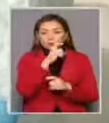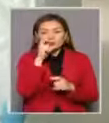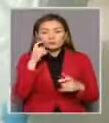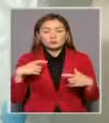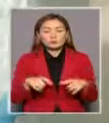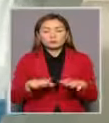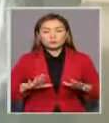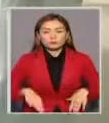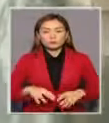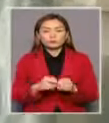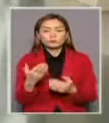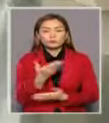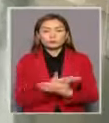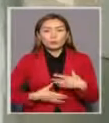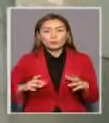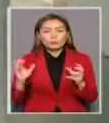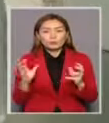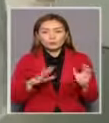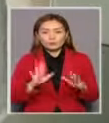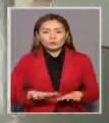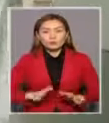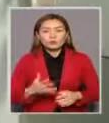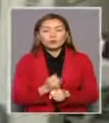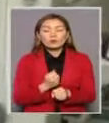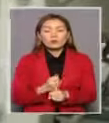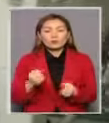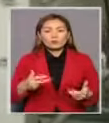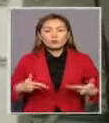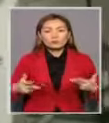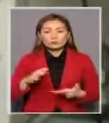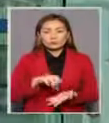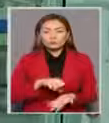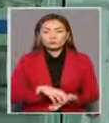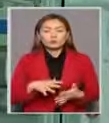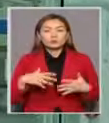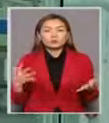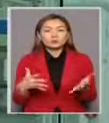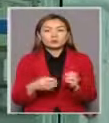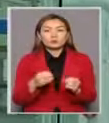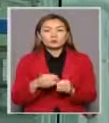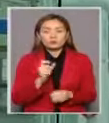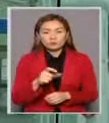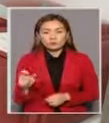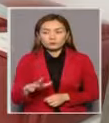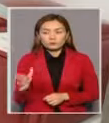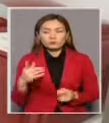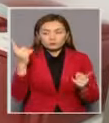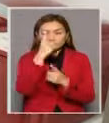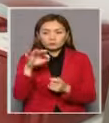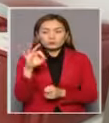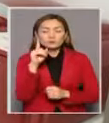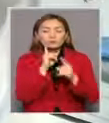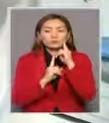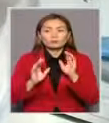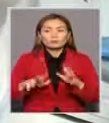закрытых помещениях и на общественном транспорте проведение сбора в онлайн формате с участием более 10 человек об этом говорилось на заседании